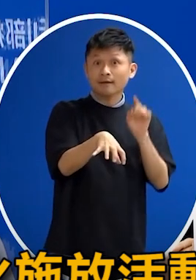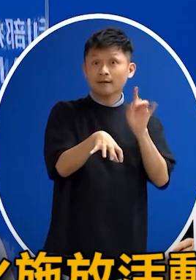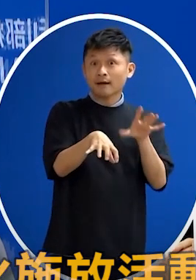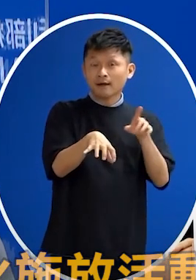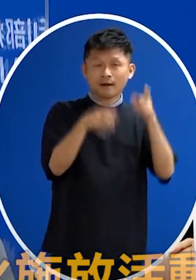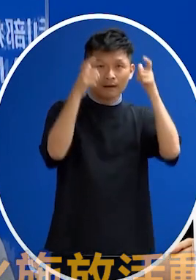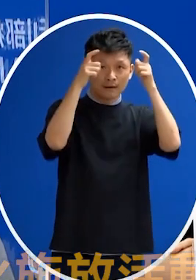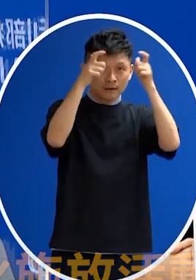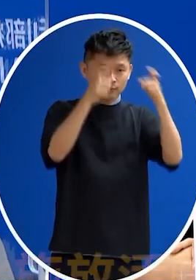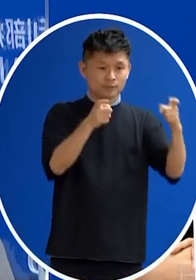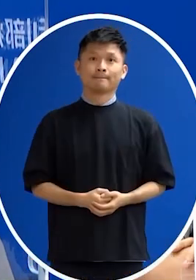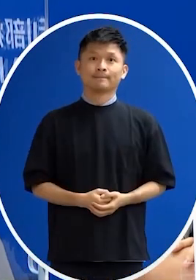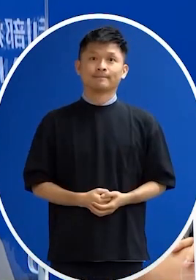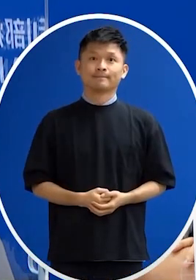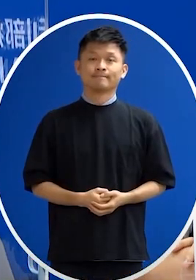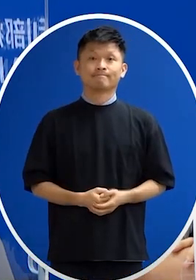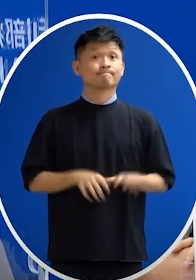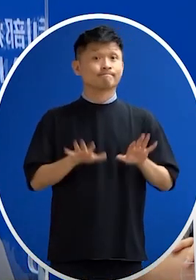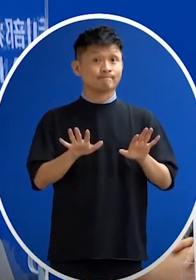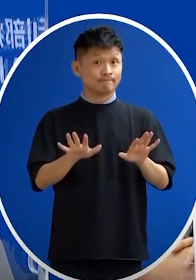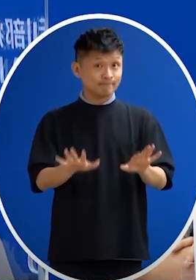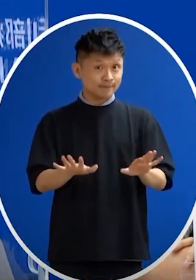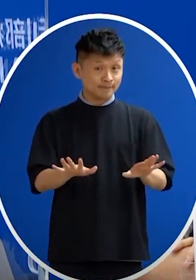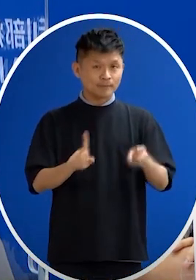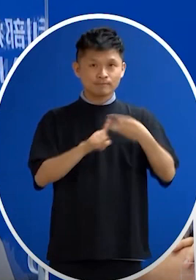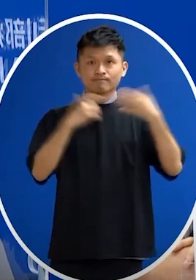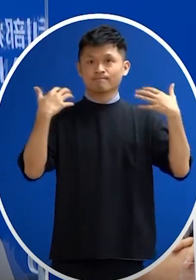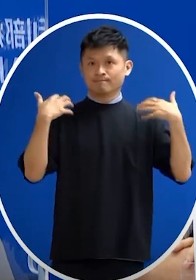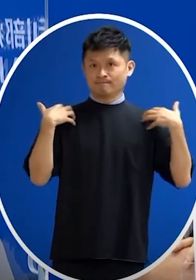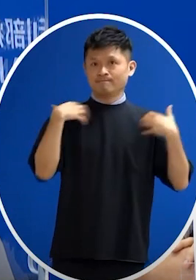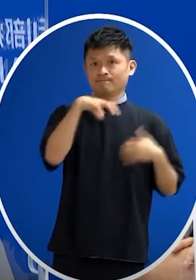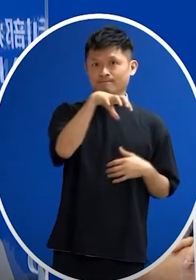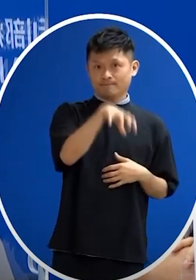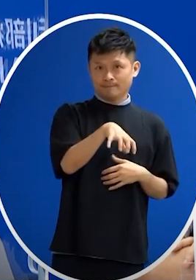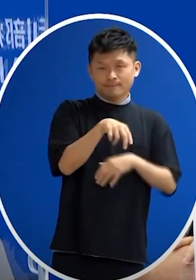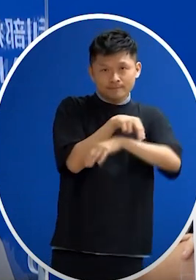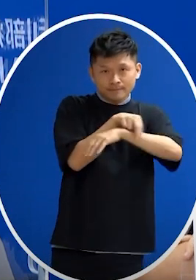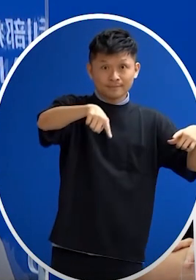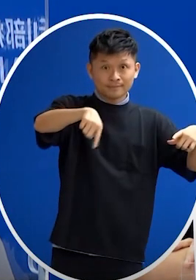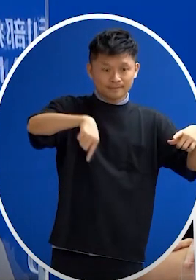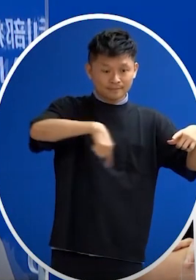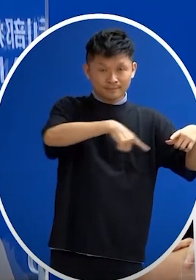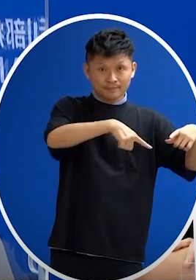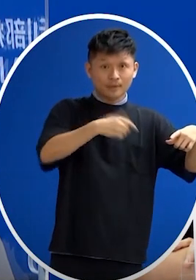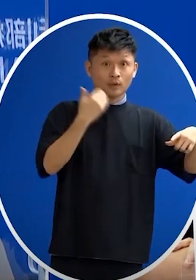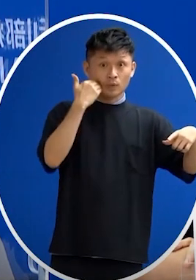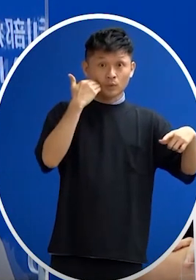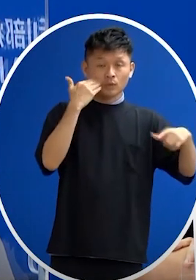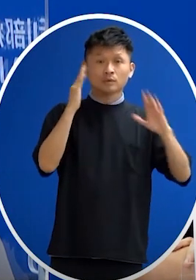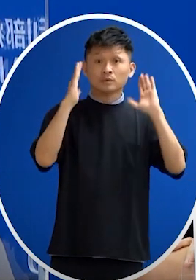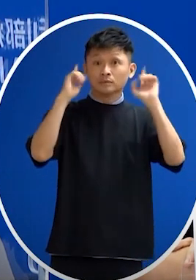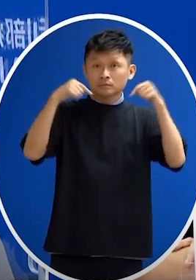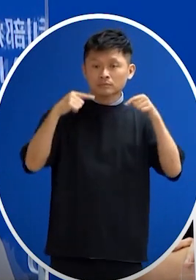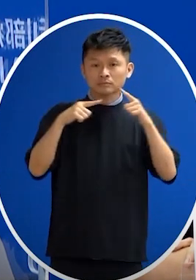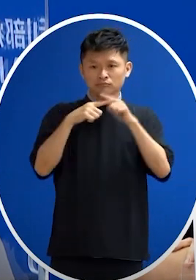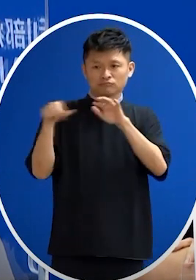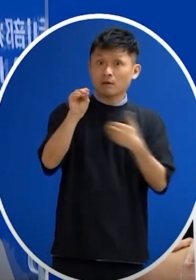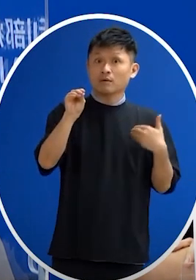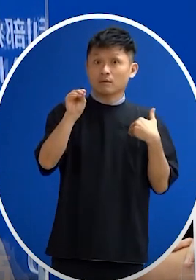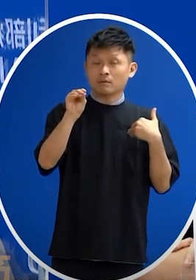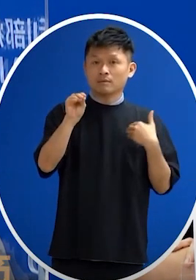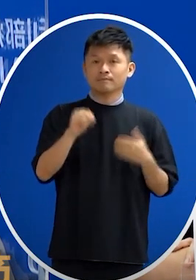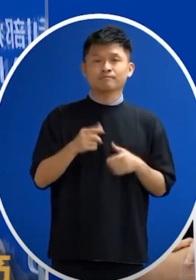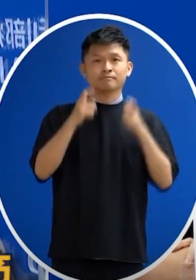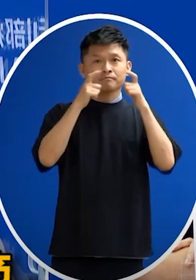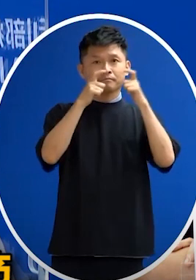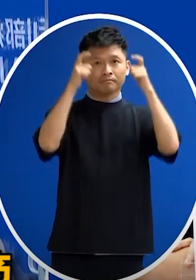高雄港的港区啊，现在目前主办单位规划的这个场域，如果按照正常可以达到60几万人。高